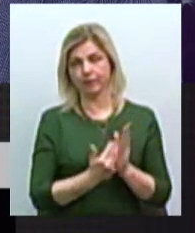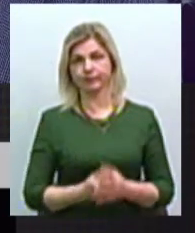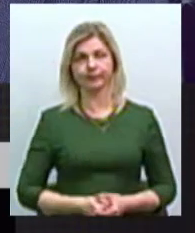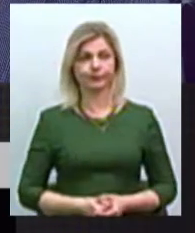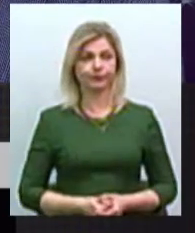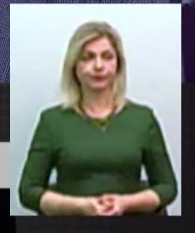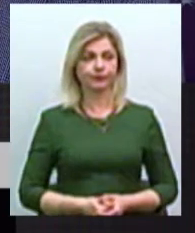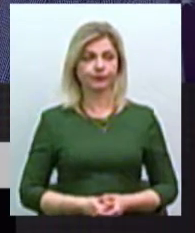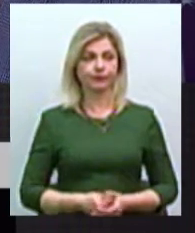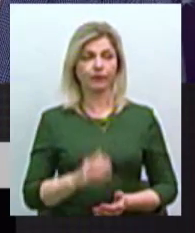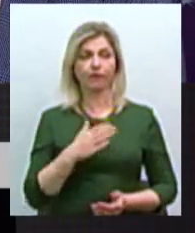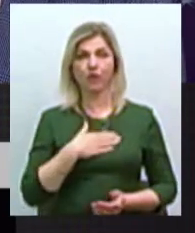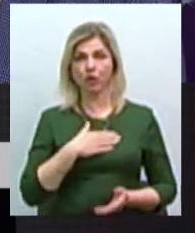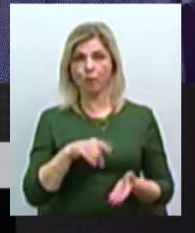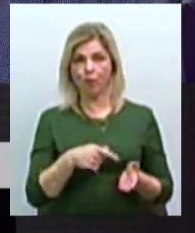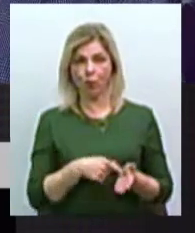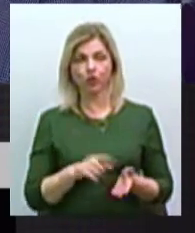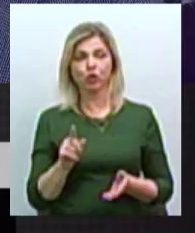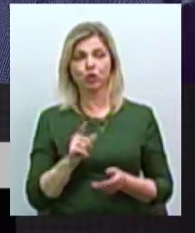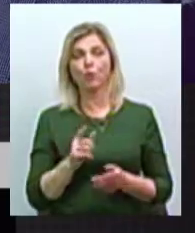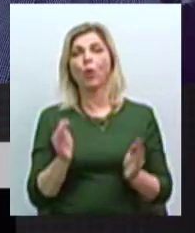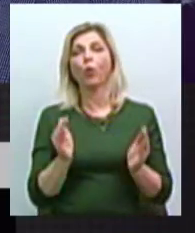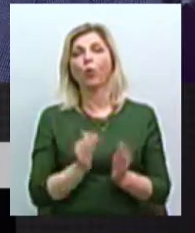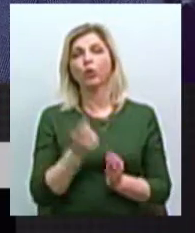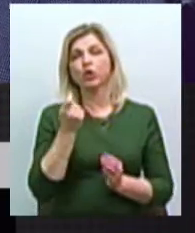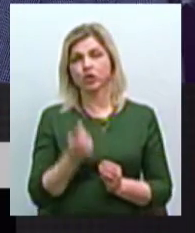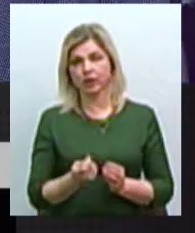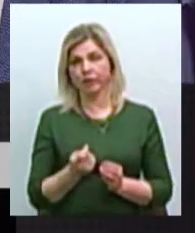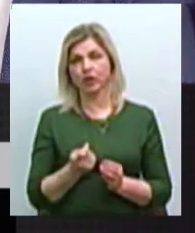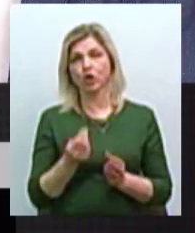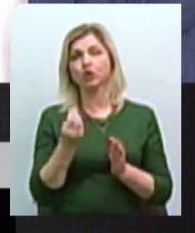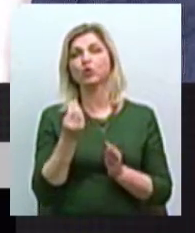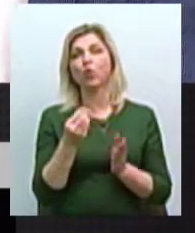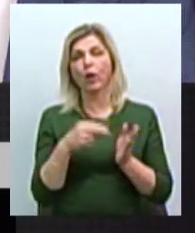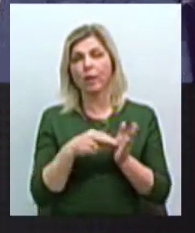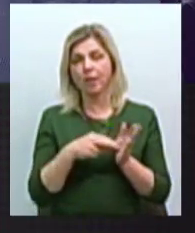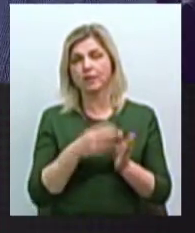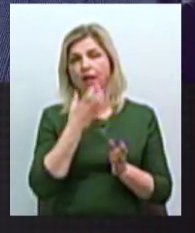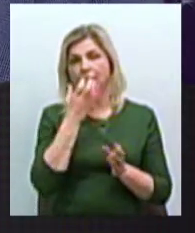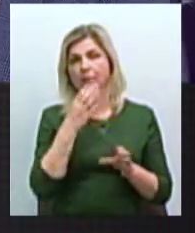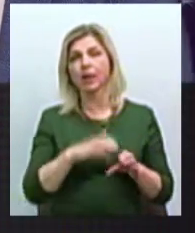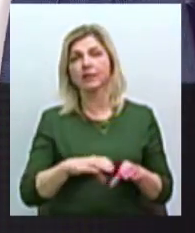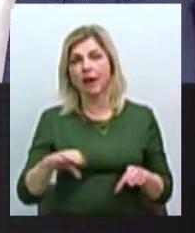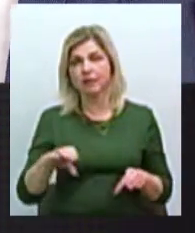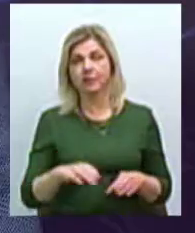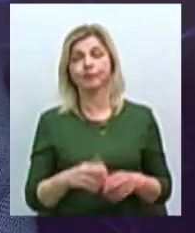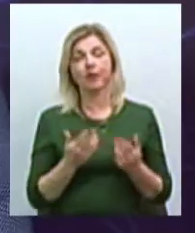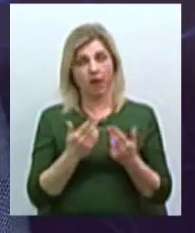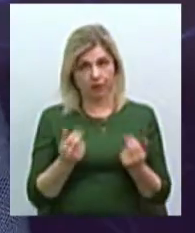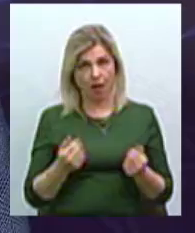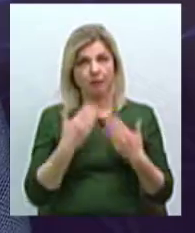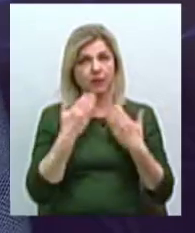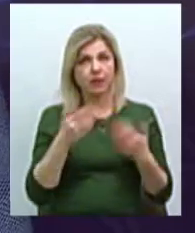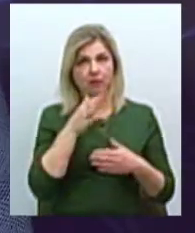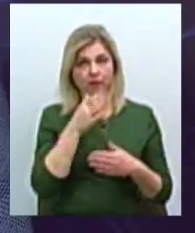в нашем городе, чтобы удешевить стоимость теплотрасс? Спасибо за вопрос. Действительно, последнее время мы